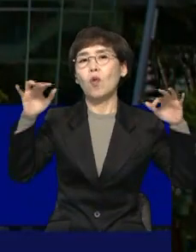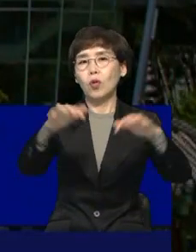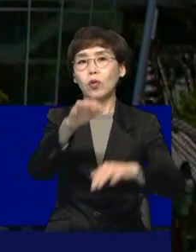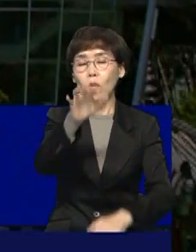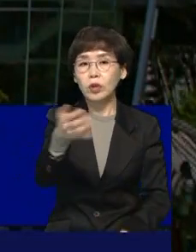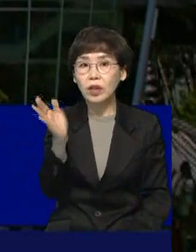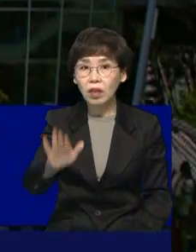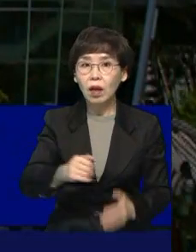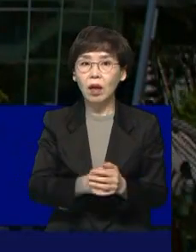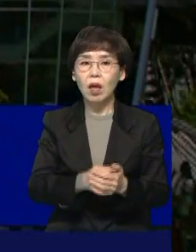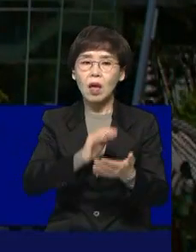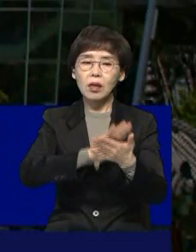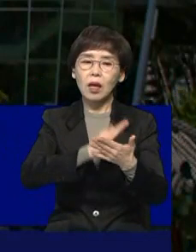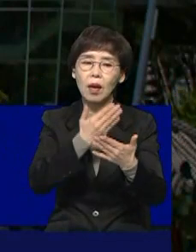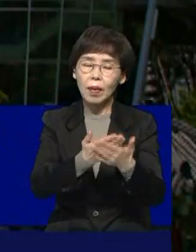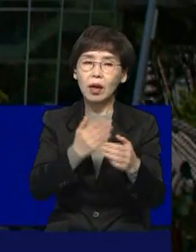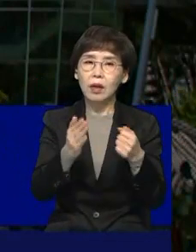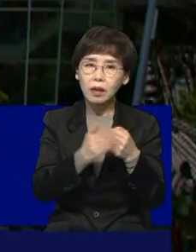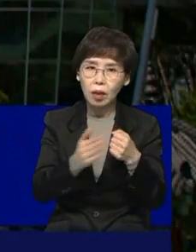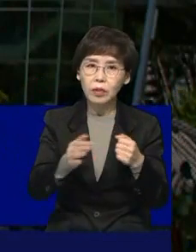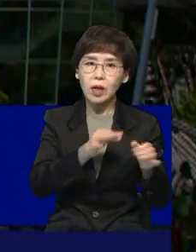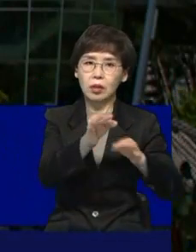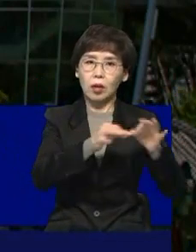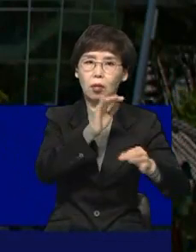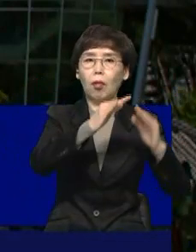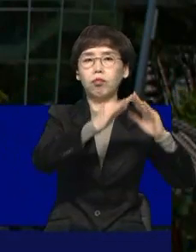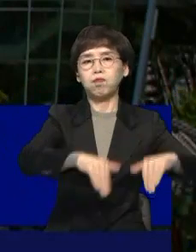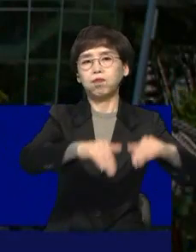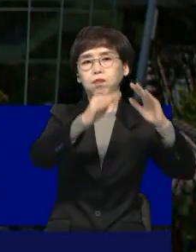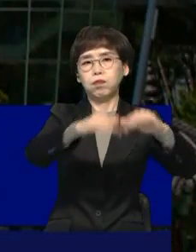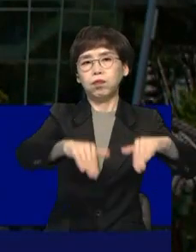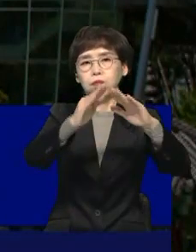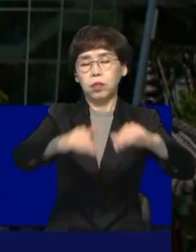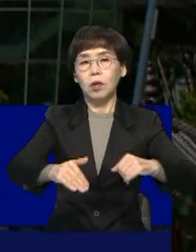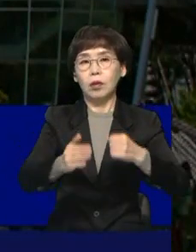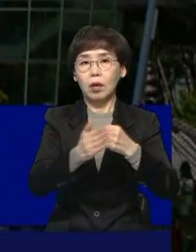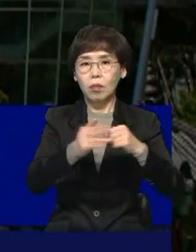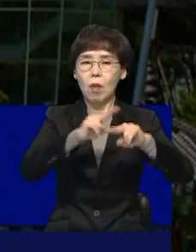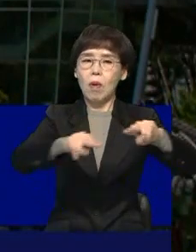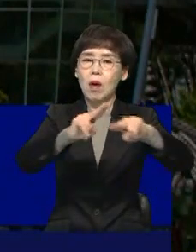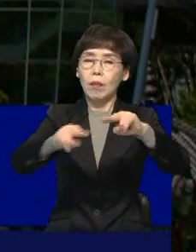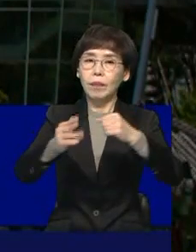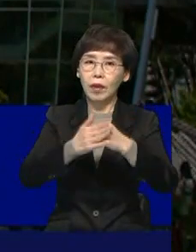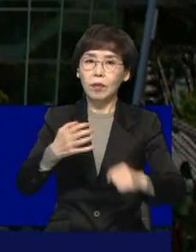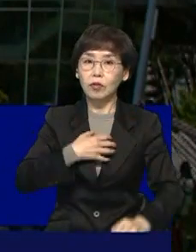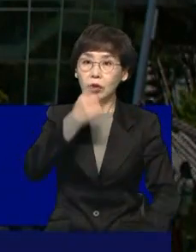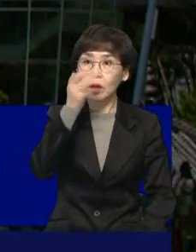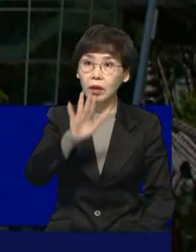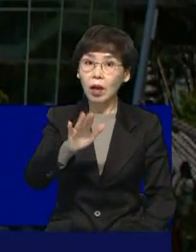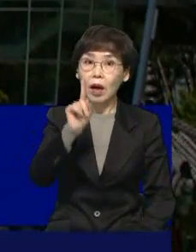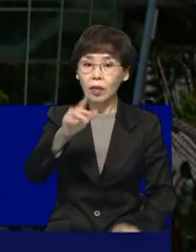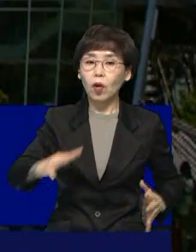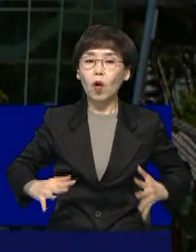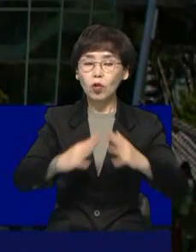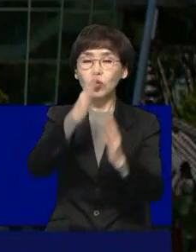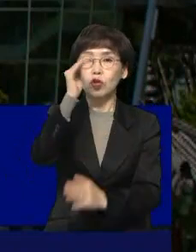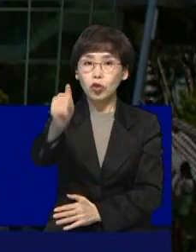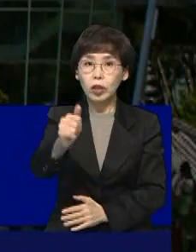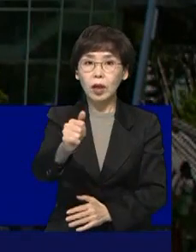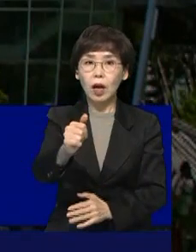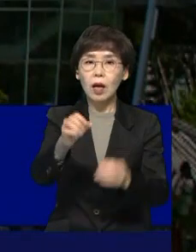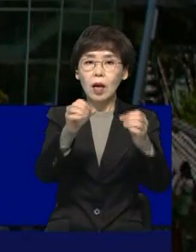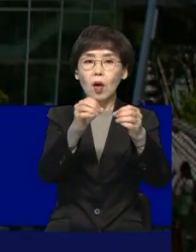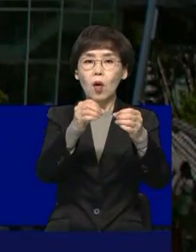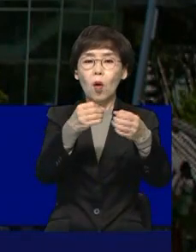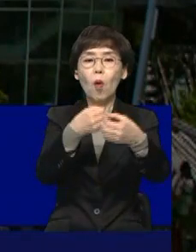재개발 바람에 밀려 서점들이 하나둘씩 사라지면서 많은 우려가 있었는데요. 한 건축주가 오피스텔을 짓는 대신